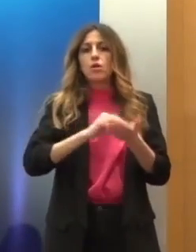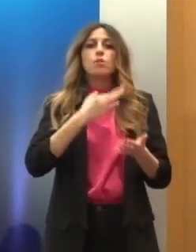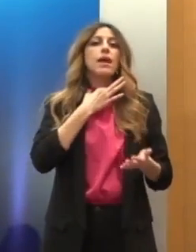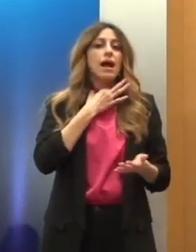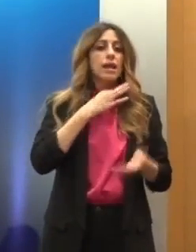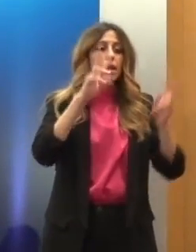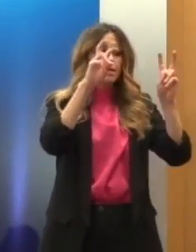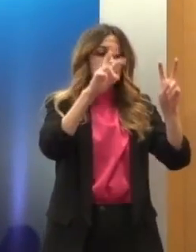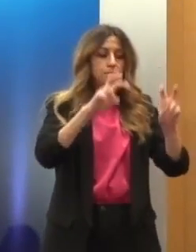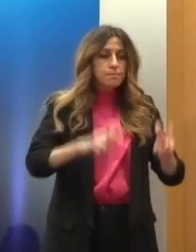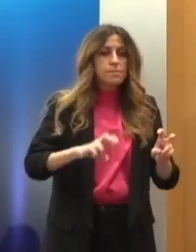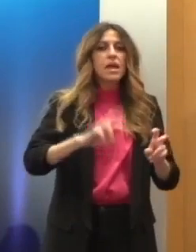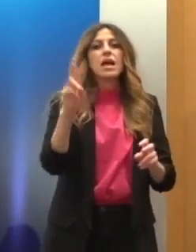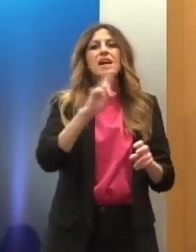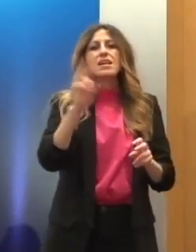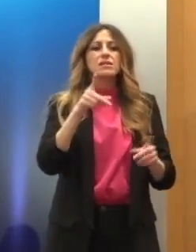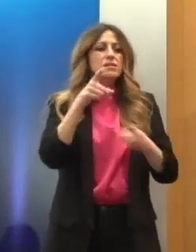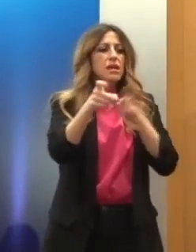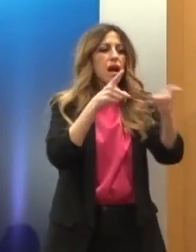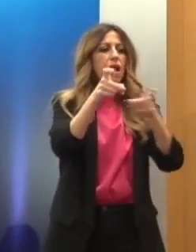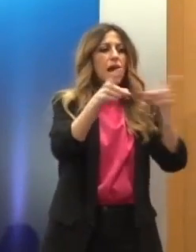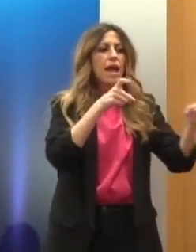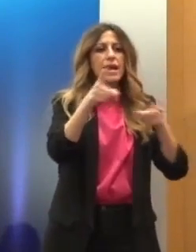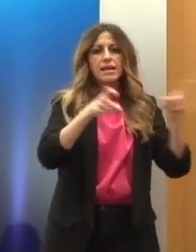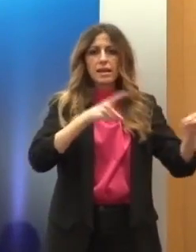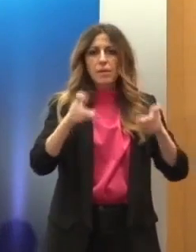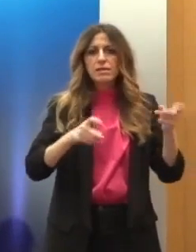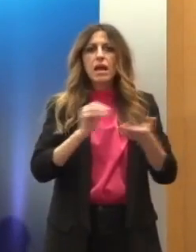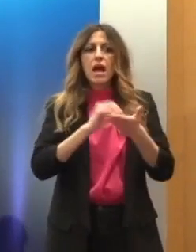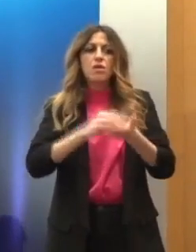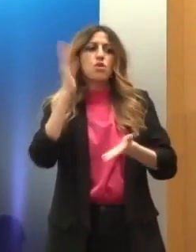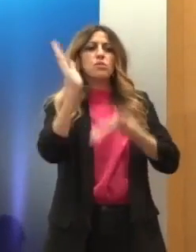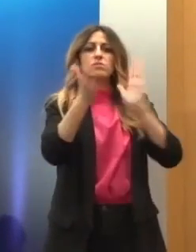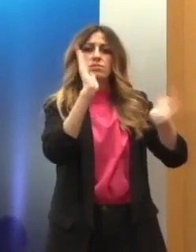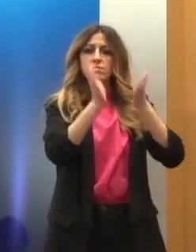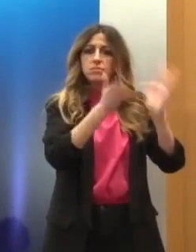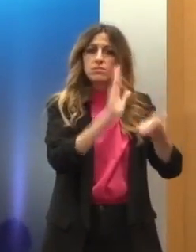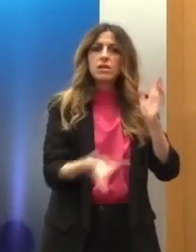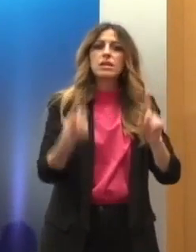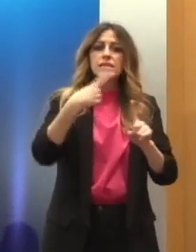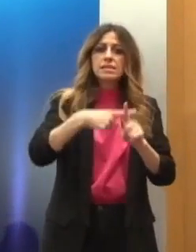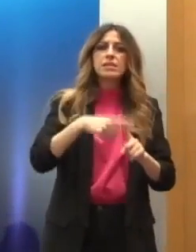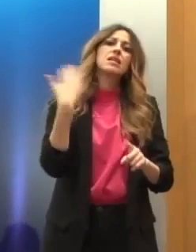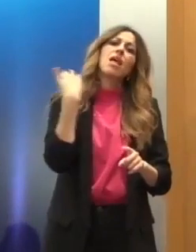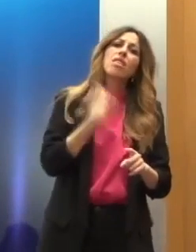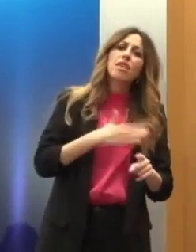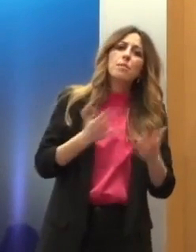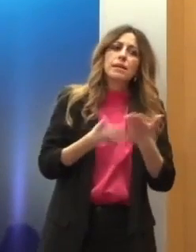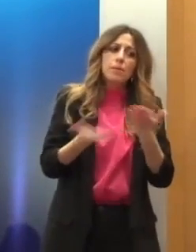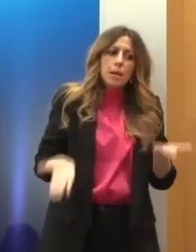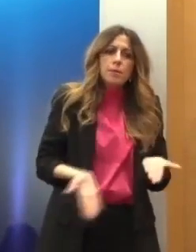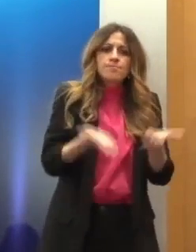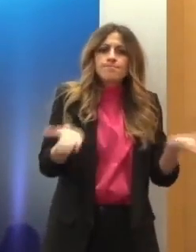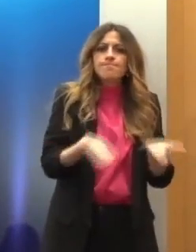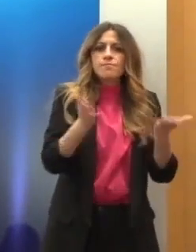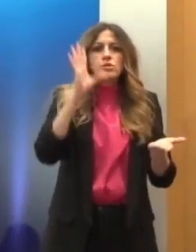διερεύνησης των ρατσιστικών εγκλημάτων και της καταδίκης των κρατών, καθώς και η ανάγκη ενίσχυσης των θυμάτων, ώστε να καταγγέλουν τα περιστατικά στις